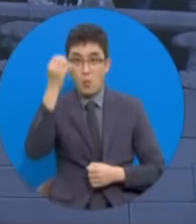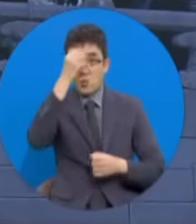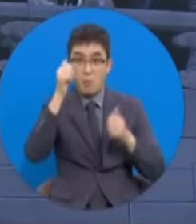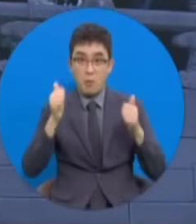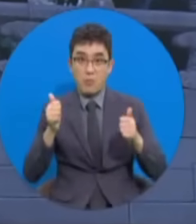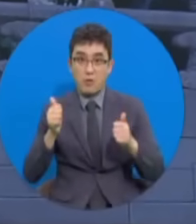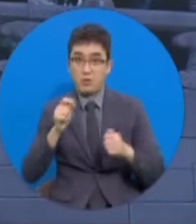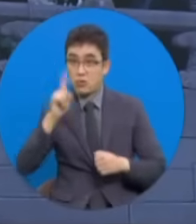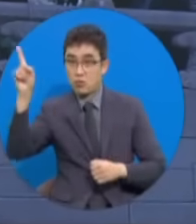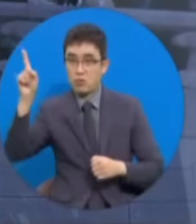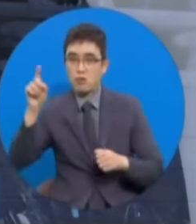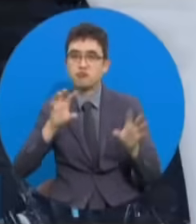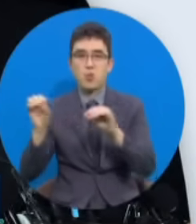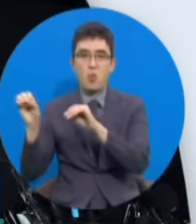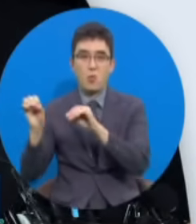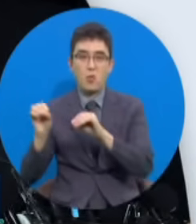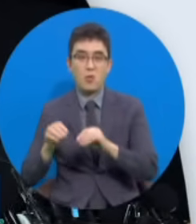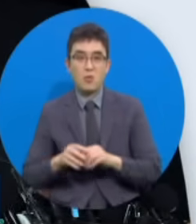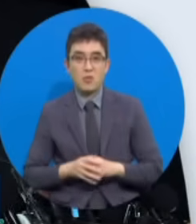될까요?